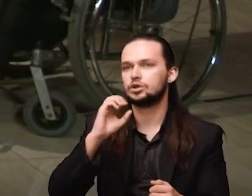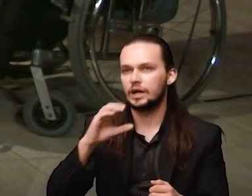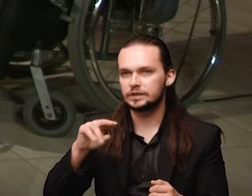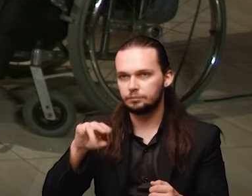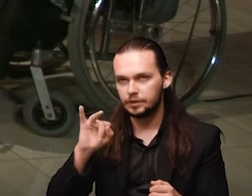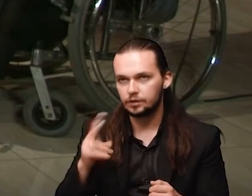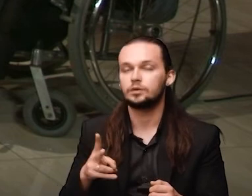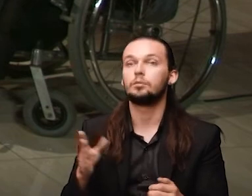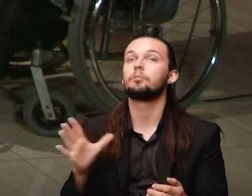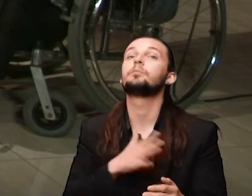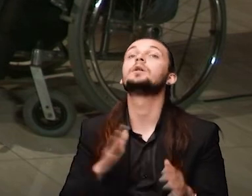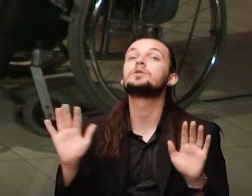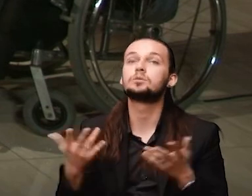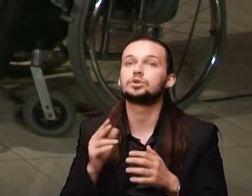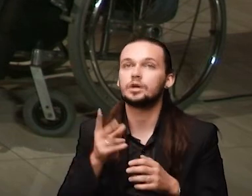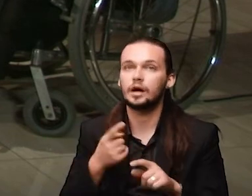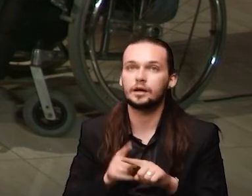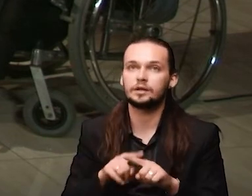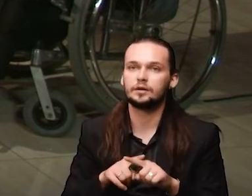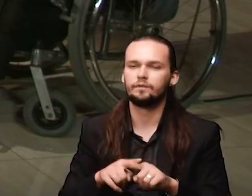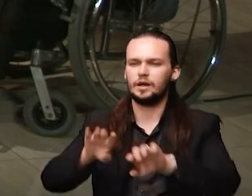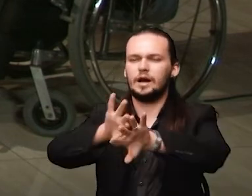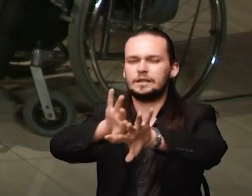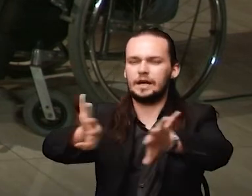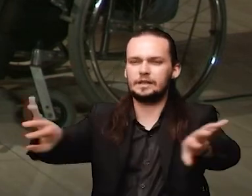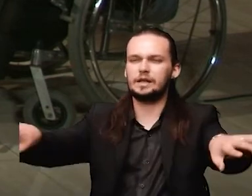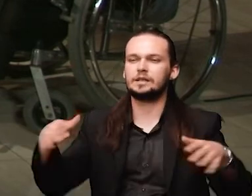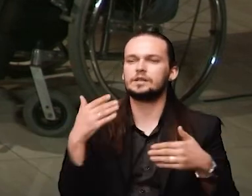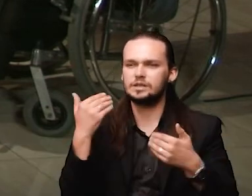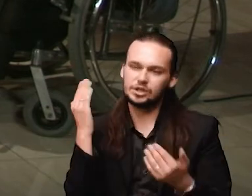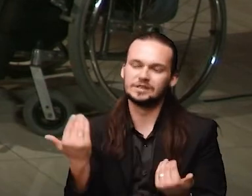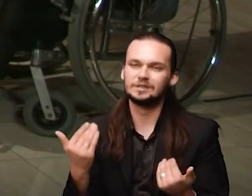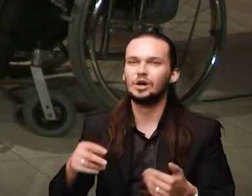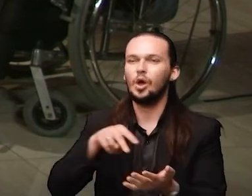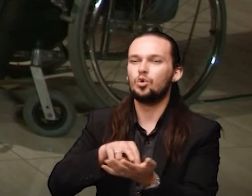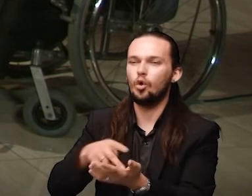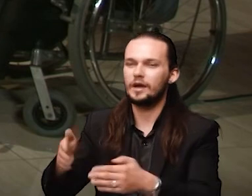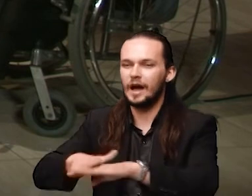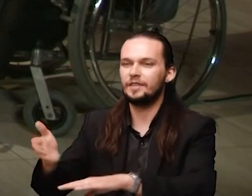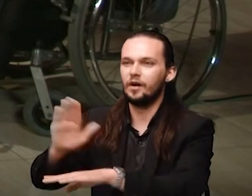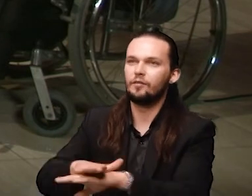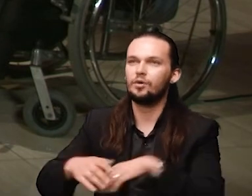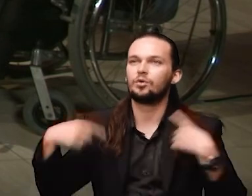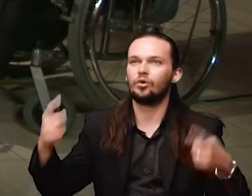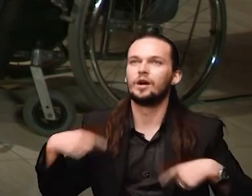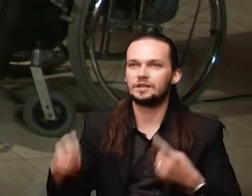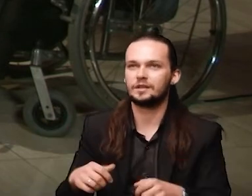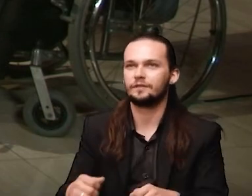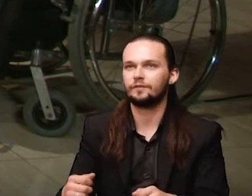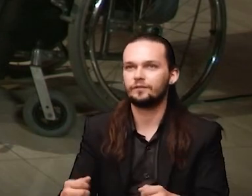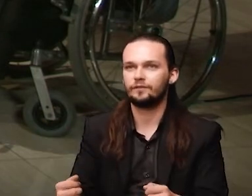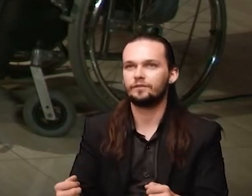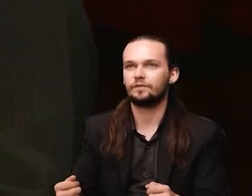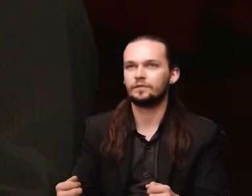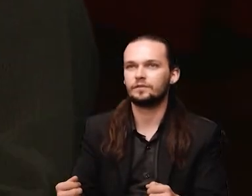как? Вот были случаи? Как вообще это? Разойдитесь, и то сейчас вам ноги коляской отдавлю. Как это происходит? Я думаю, все-таки инвалид